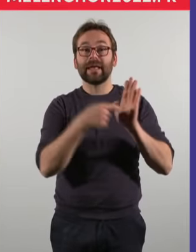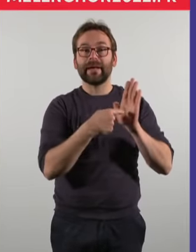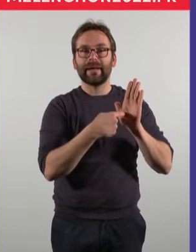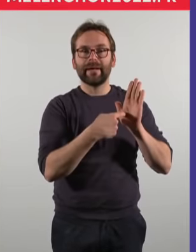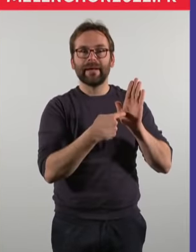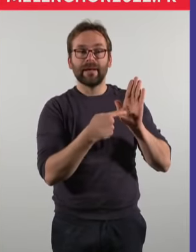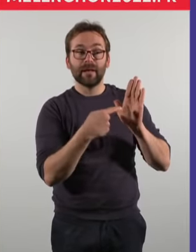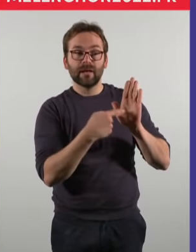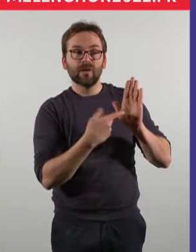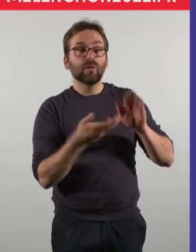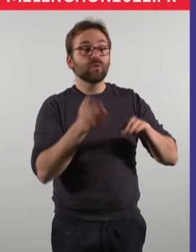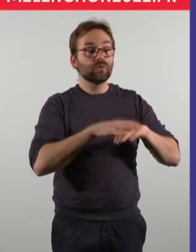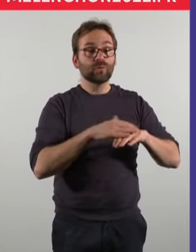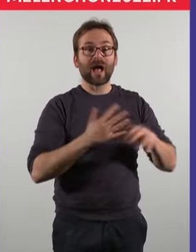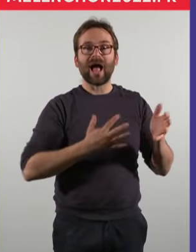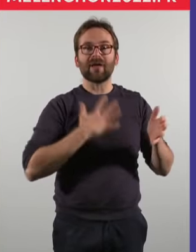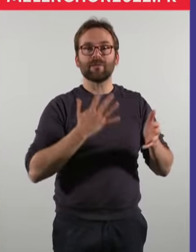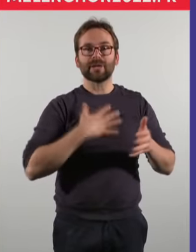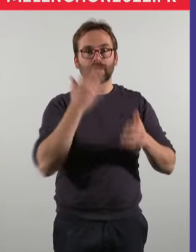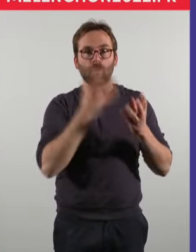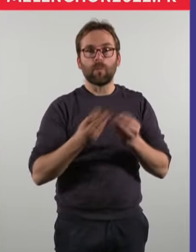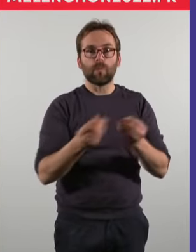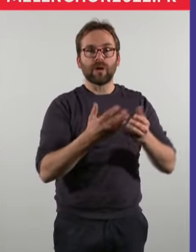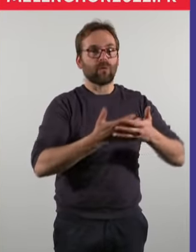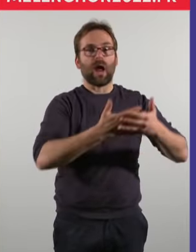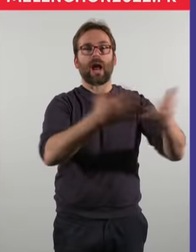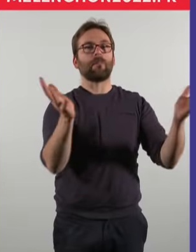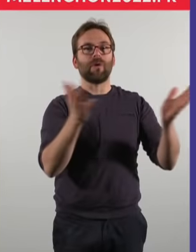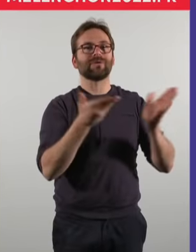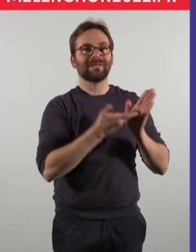et qui profiteraient à l'immense majorité de la population